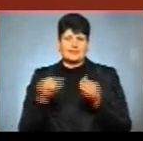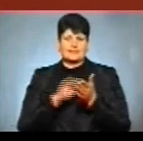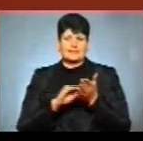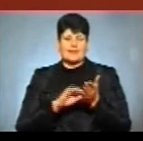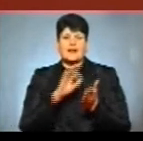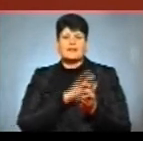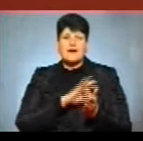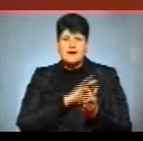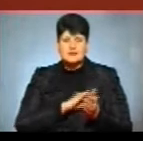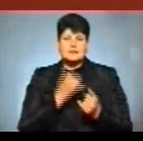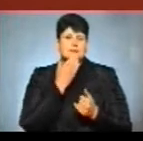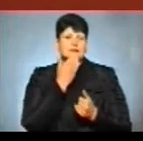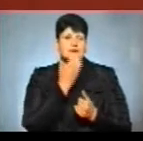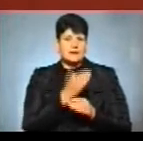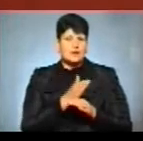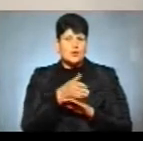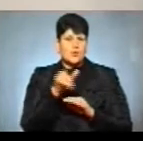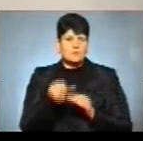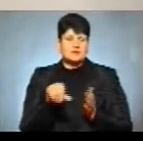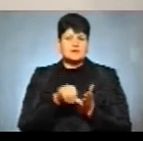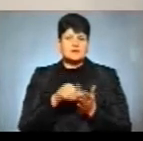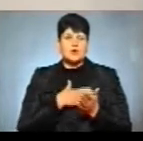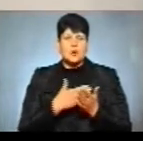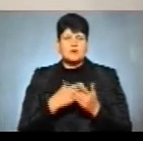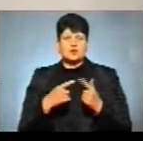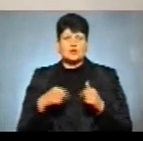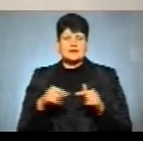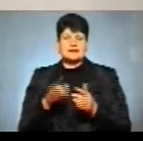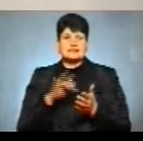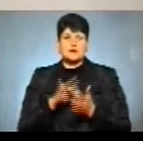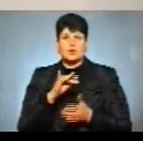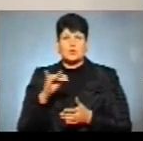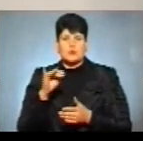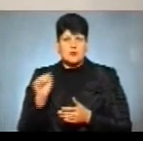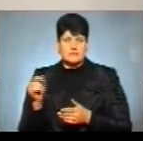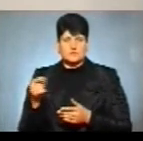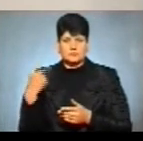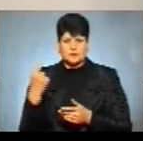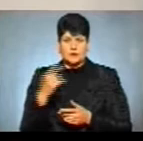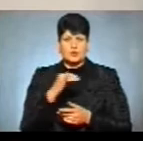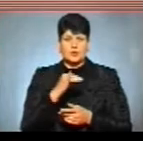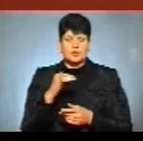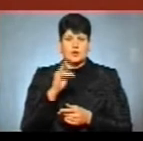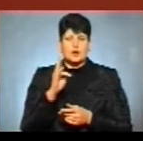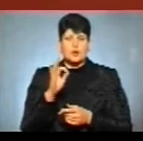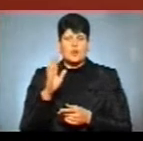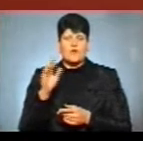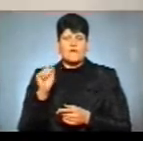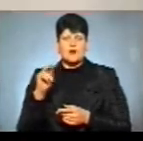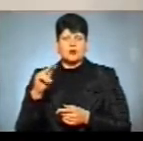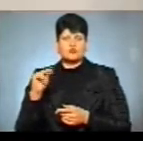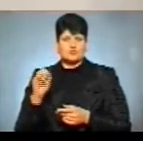збагачення, запитаємо гостю нашої програми. Це представниця громадської організації «Центр ЮА» у Тернопільській області Юлія Ковальчук. Доброго вечора,